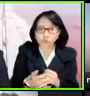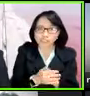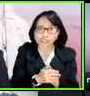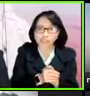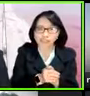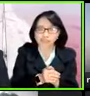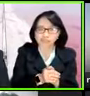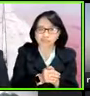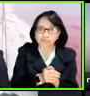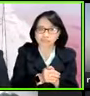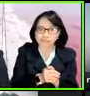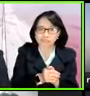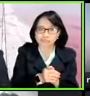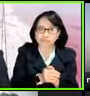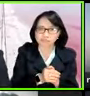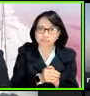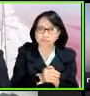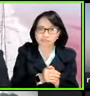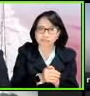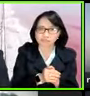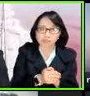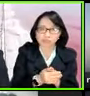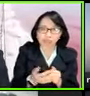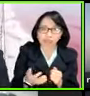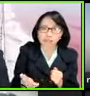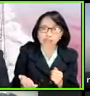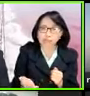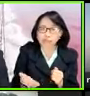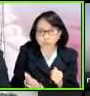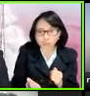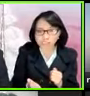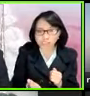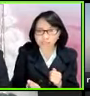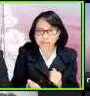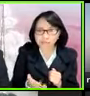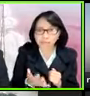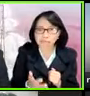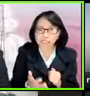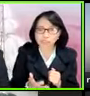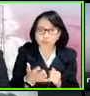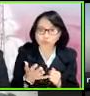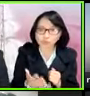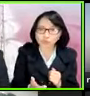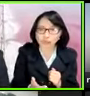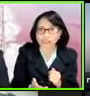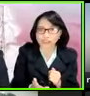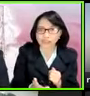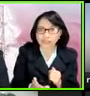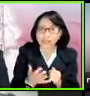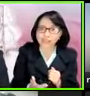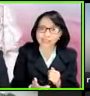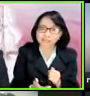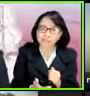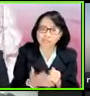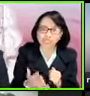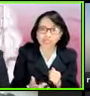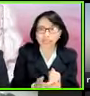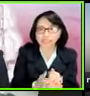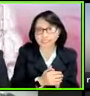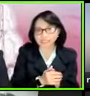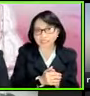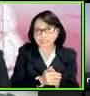untuk dirinya Apakah Paulus mendapat keuntungan dari